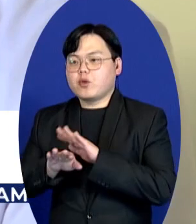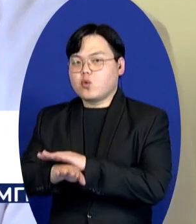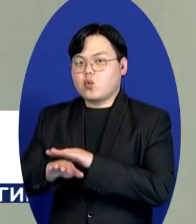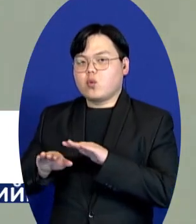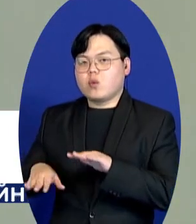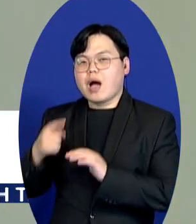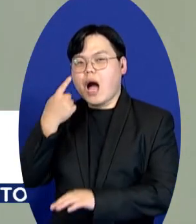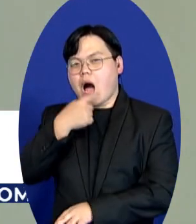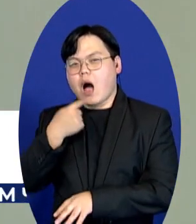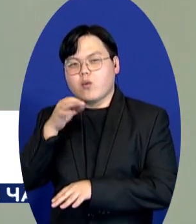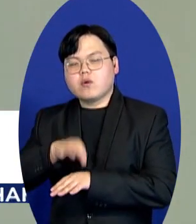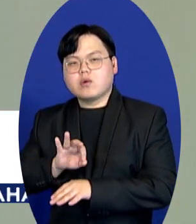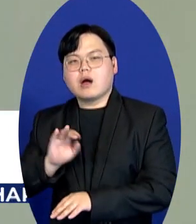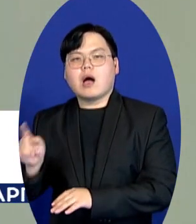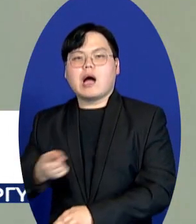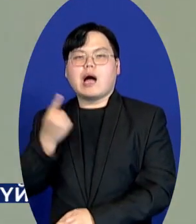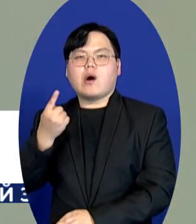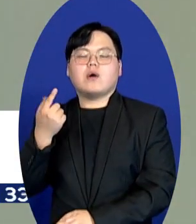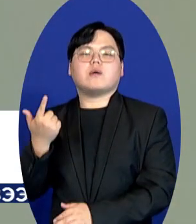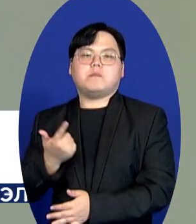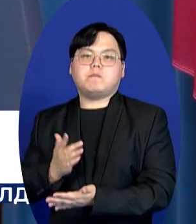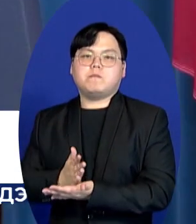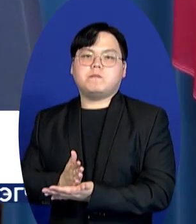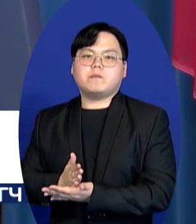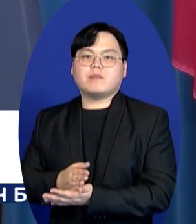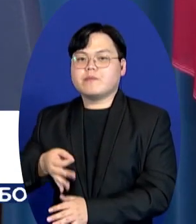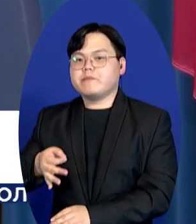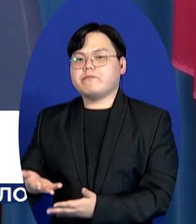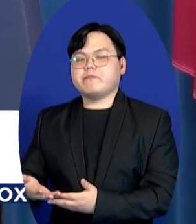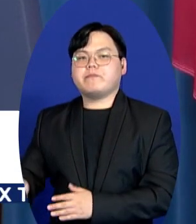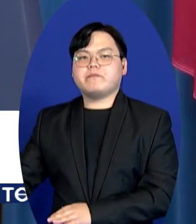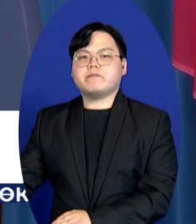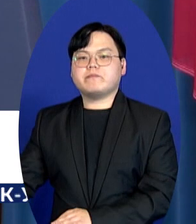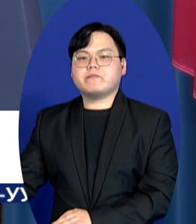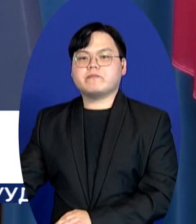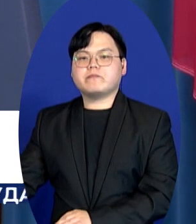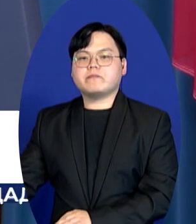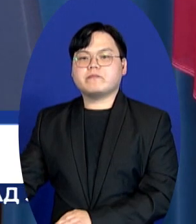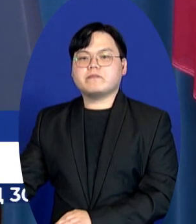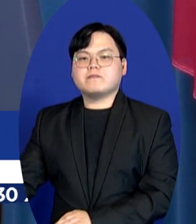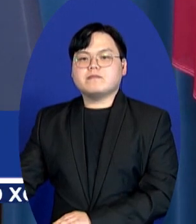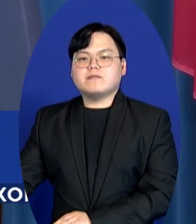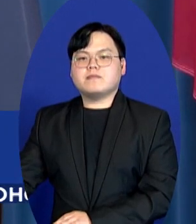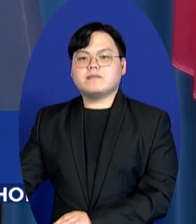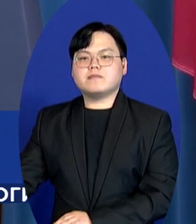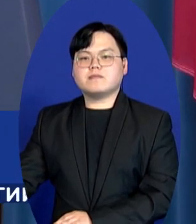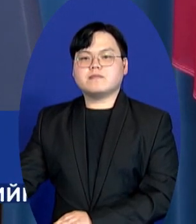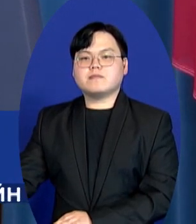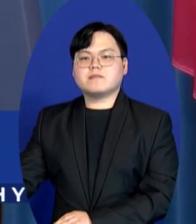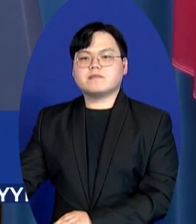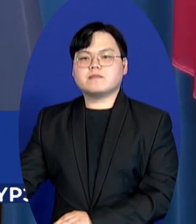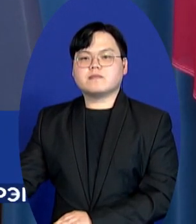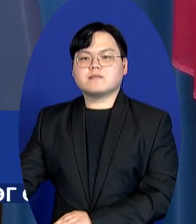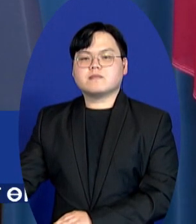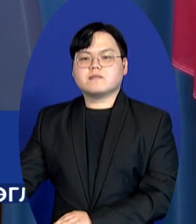хүүхдүүдийн хувьд амны хүндийн өвчлөл хамгийн өндөр байгаа юм байна. Өрчин сэрэл хүзлэгдэр одоо нийт хортой